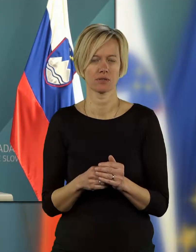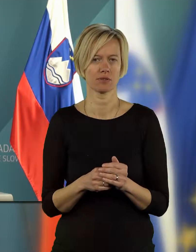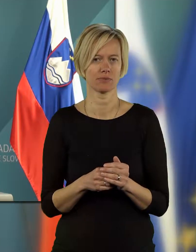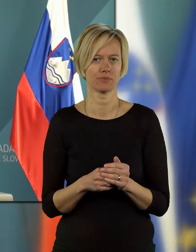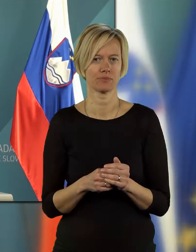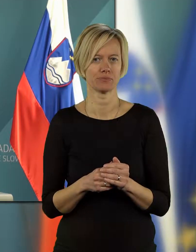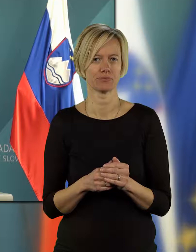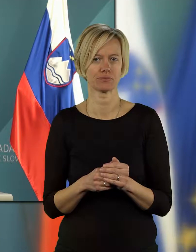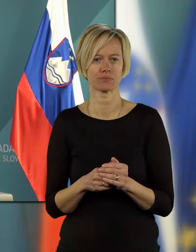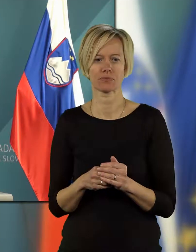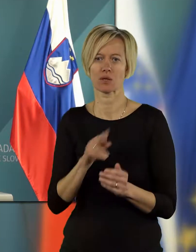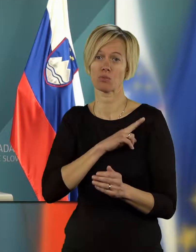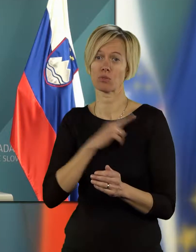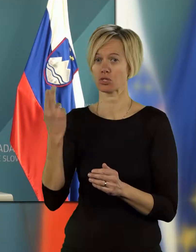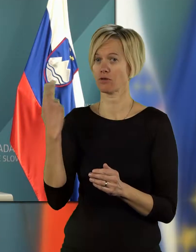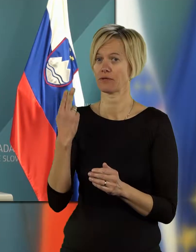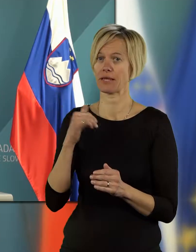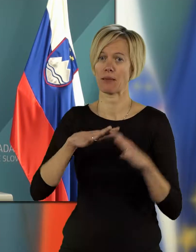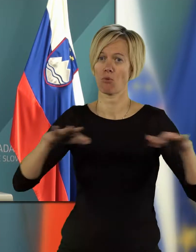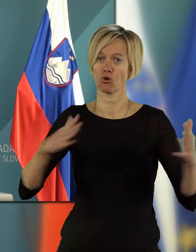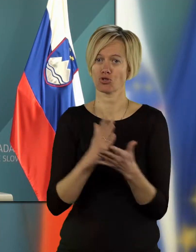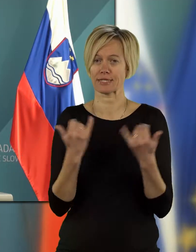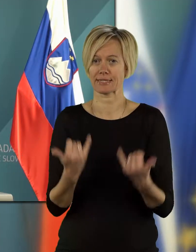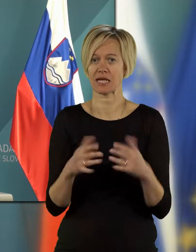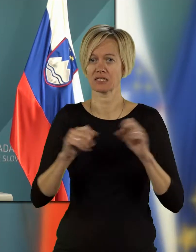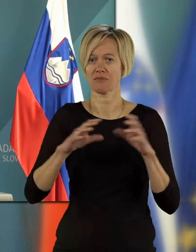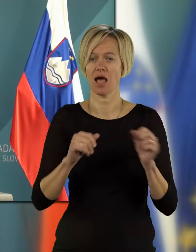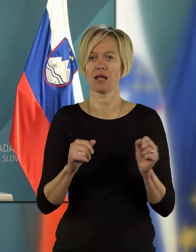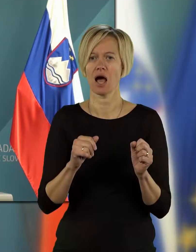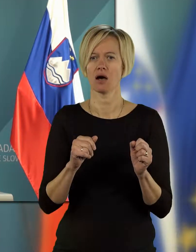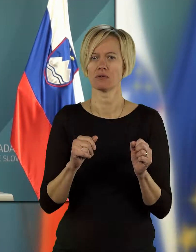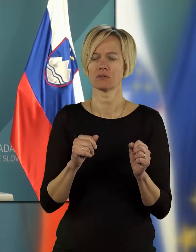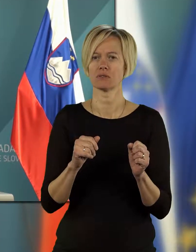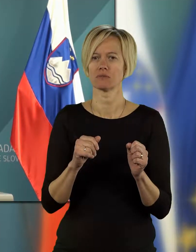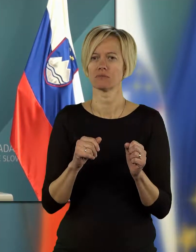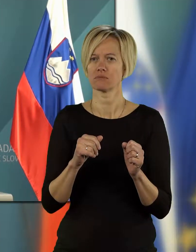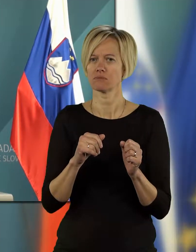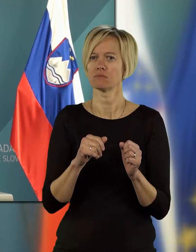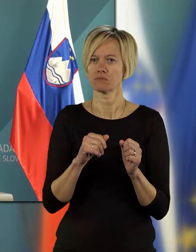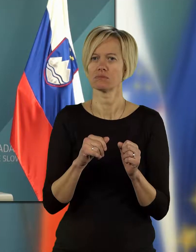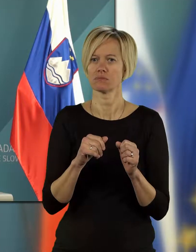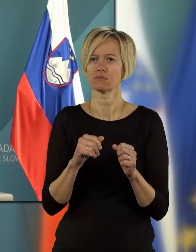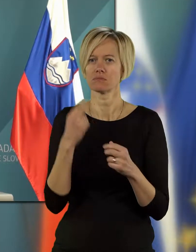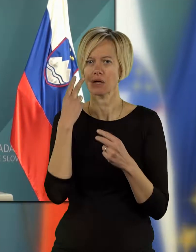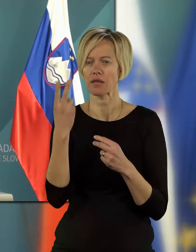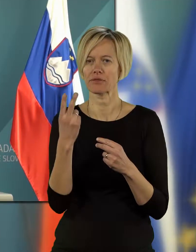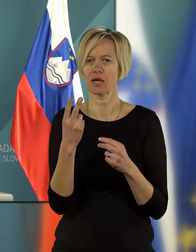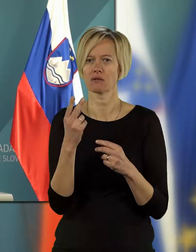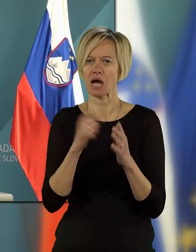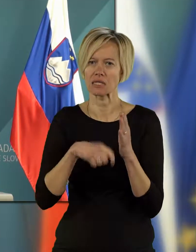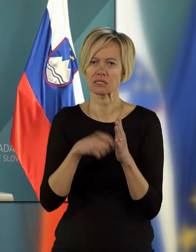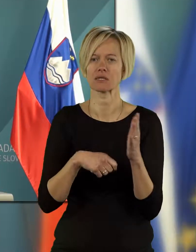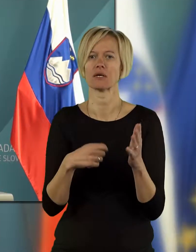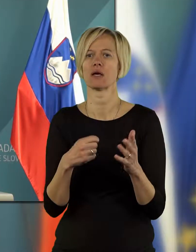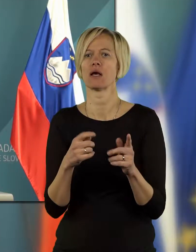41,000. Tudi Republika Slovenija je na morju že sedaj izvajala jurisdikcijo v celotnem delu, ki je pripadlo